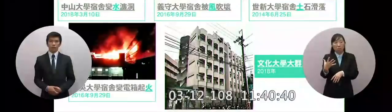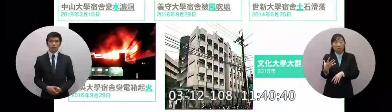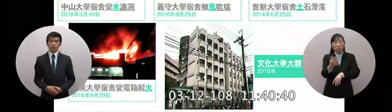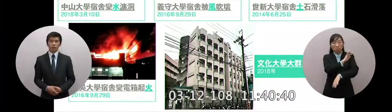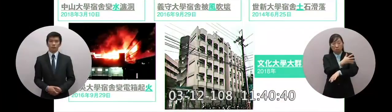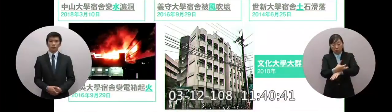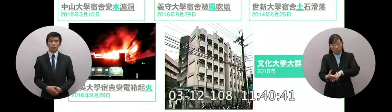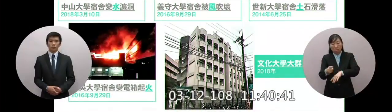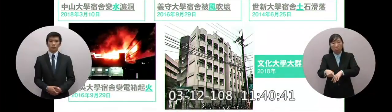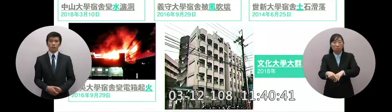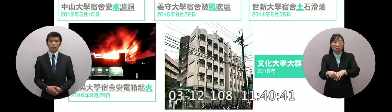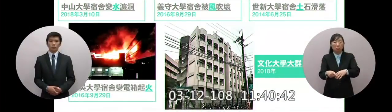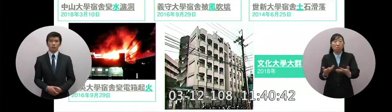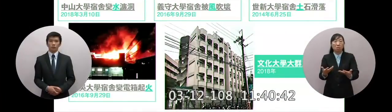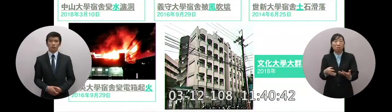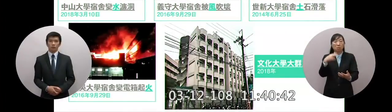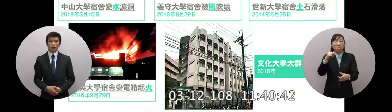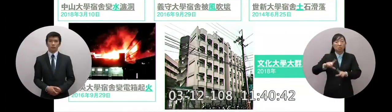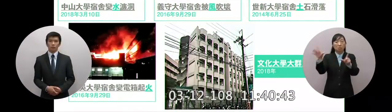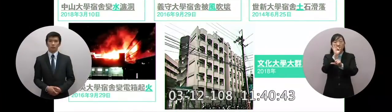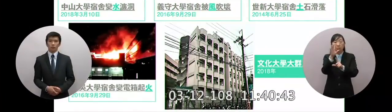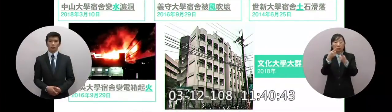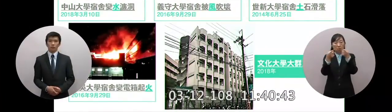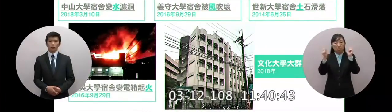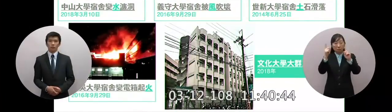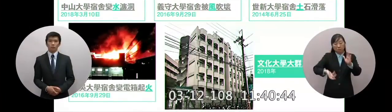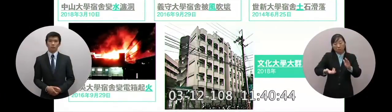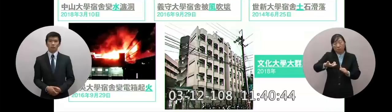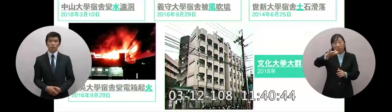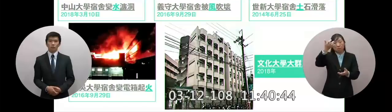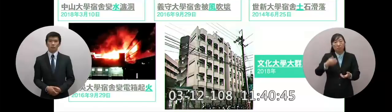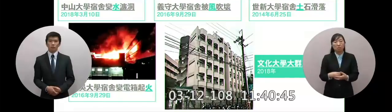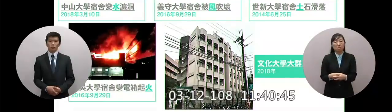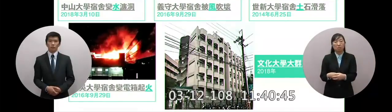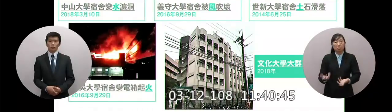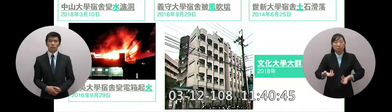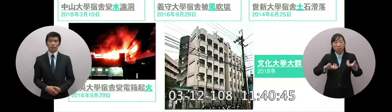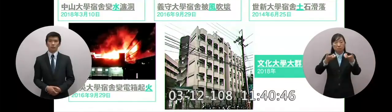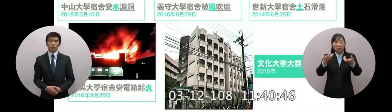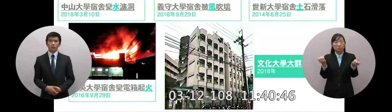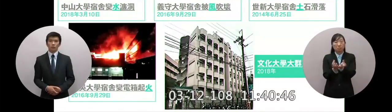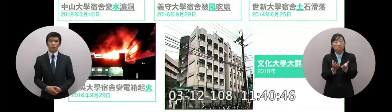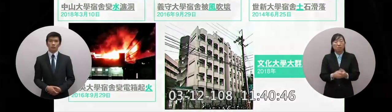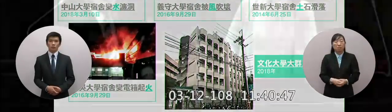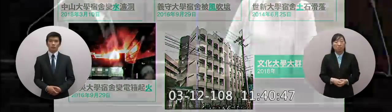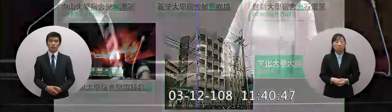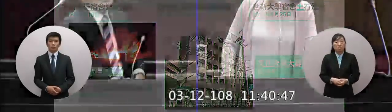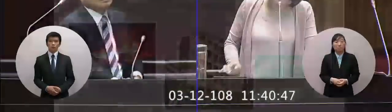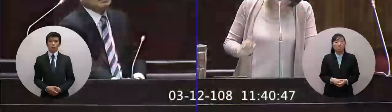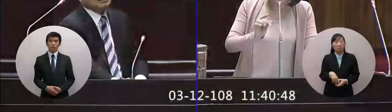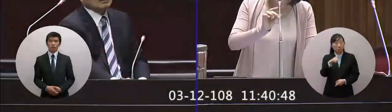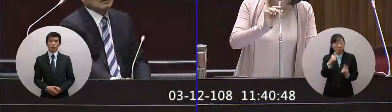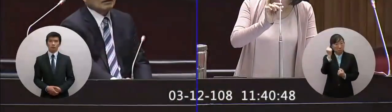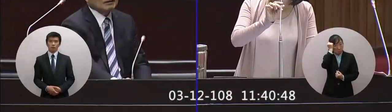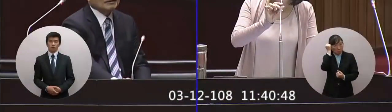到宿舍里面了；东吴大学起火了，大火灾大爆炸。而您印